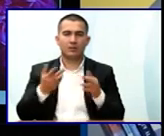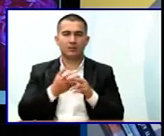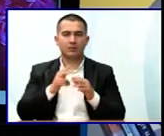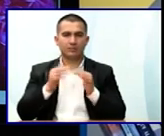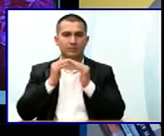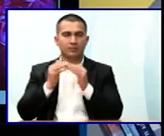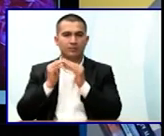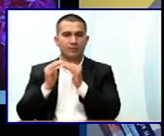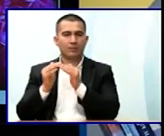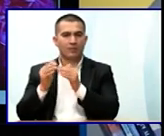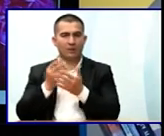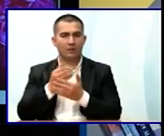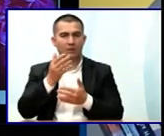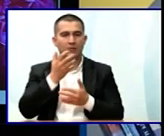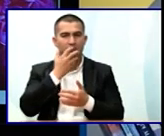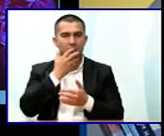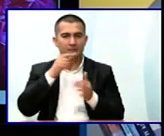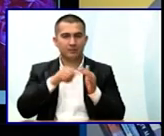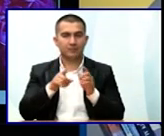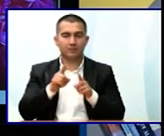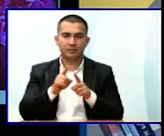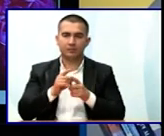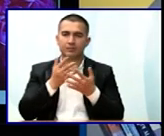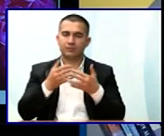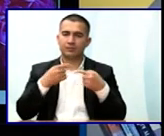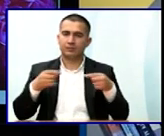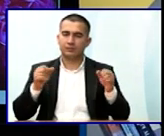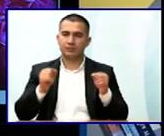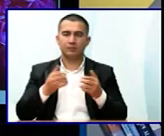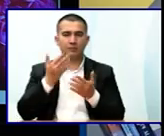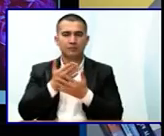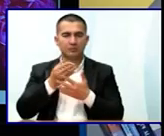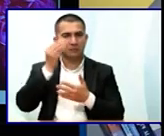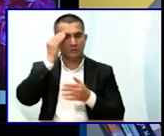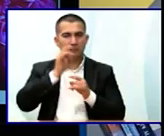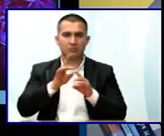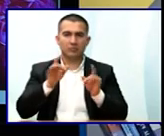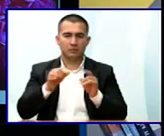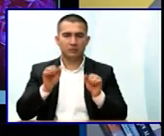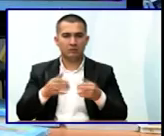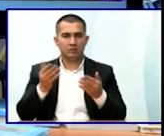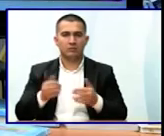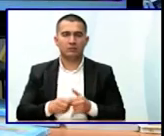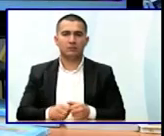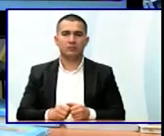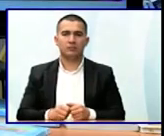issiqxonalarda o'stiriladigan aksariyat madaniy o'simliklarimizni misol qilib keltirishimiz mumkin.